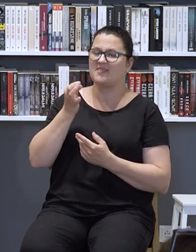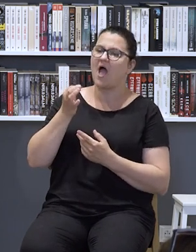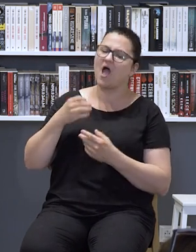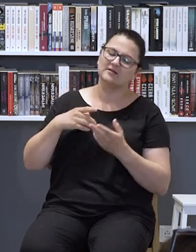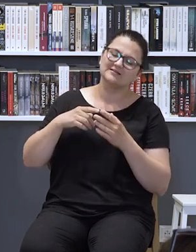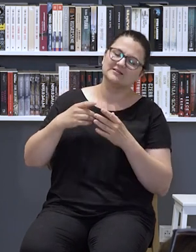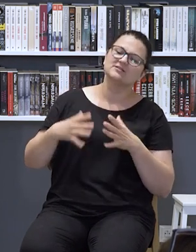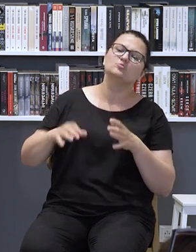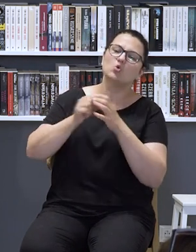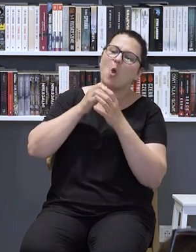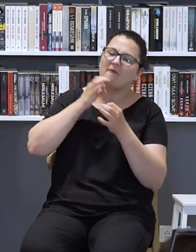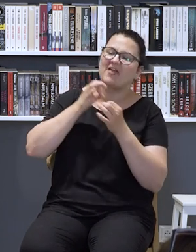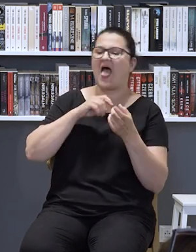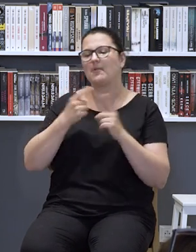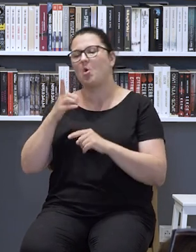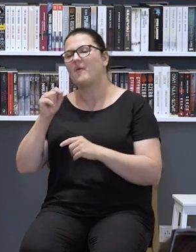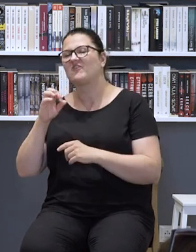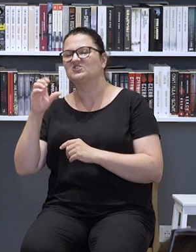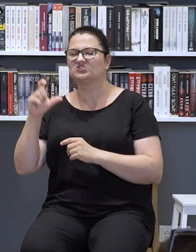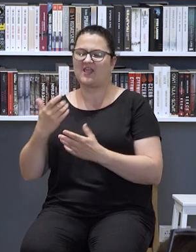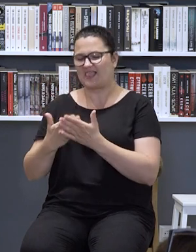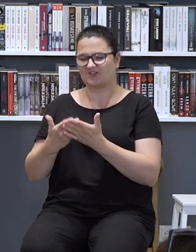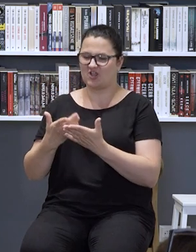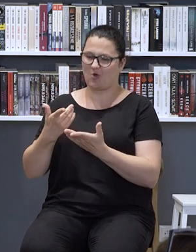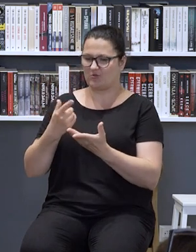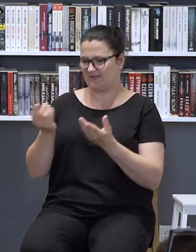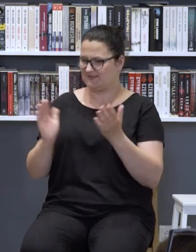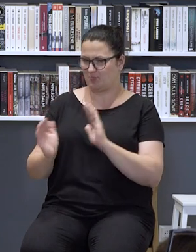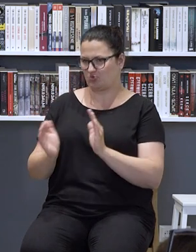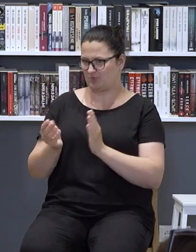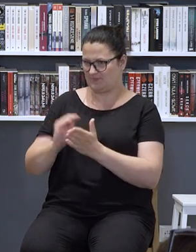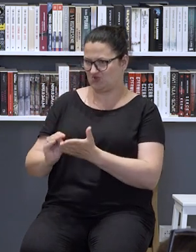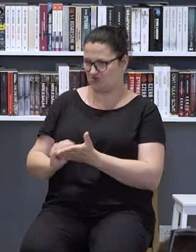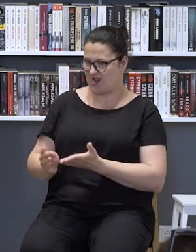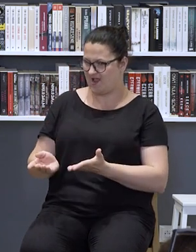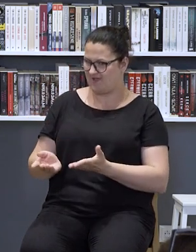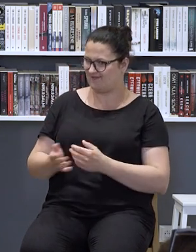czy powieść i właśnie, a dlaczego taka forma tu została zastosowana?